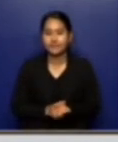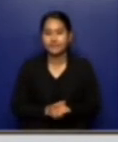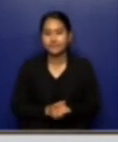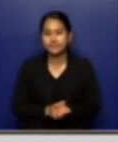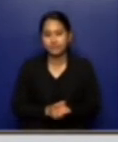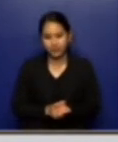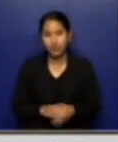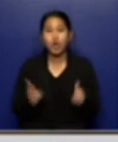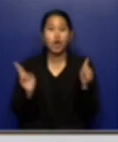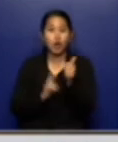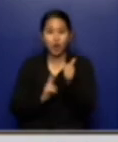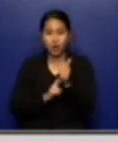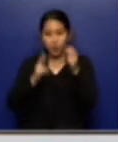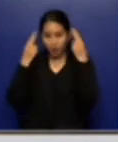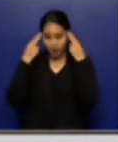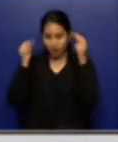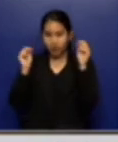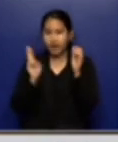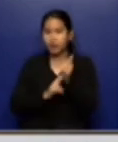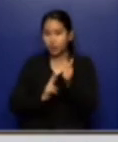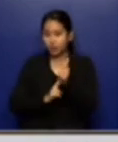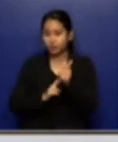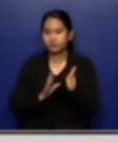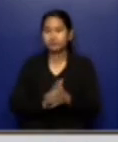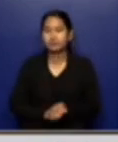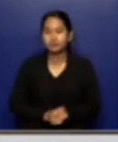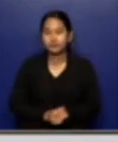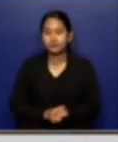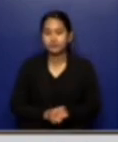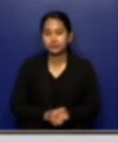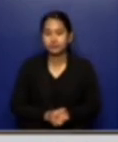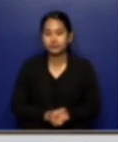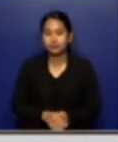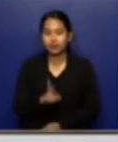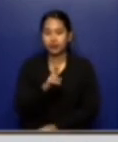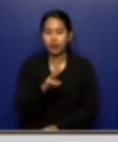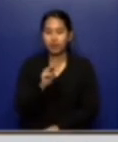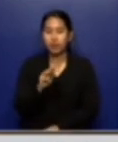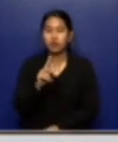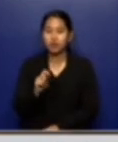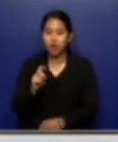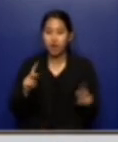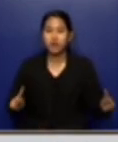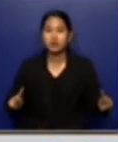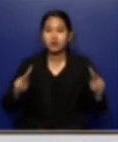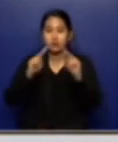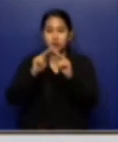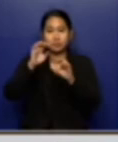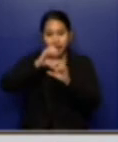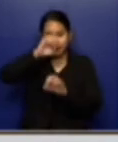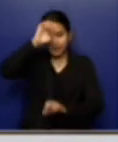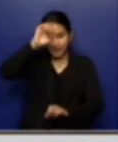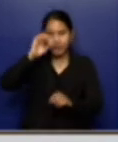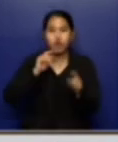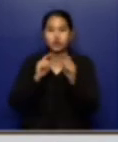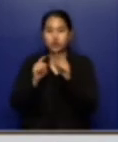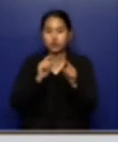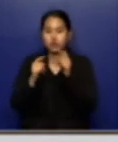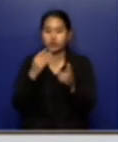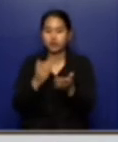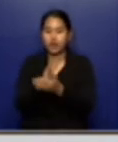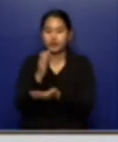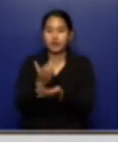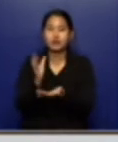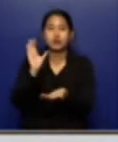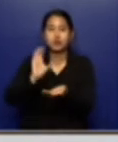ท่านรองนายกนะครับท่านรัฐมนตรีมหาไทยคุยสำนักงบผม